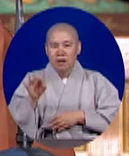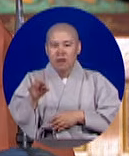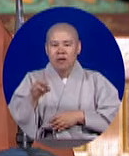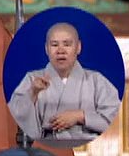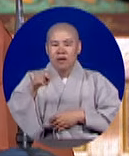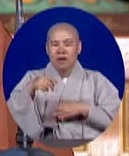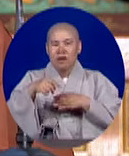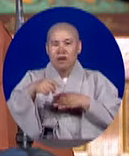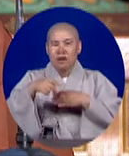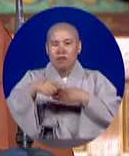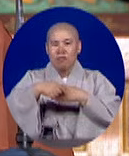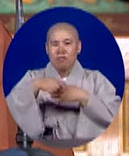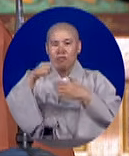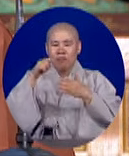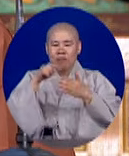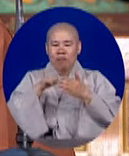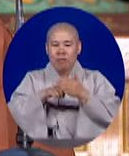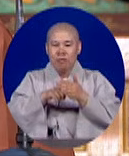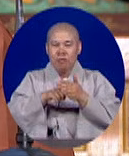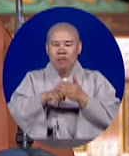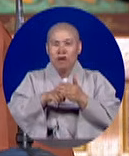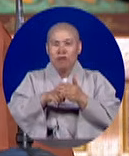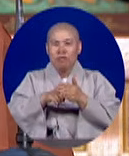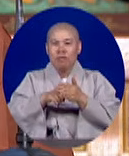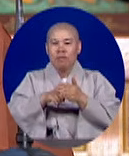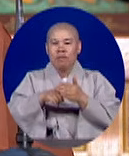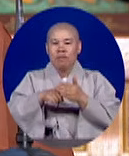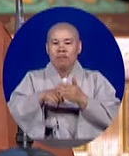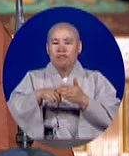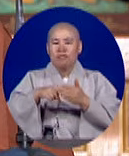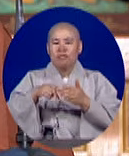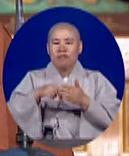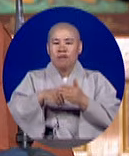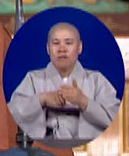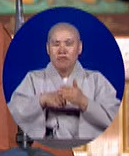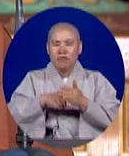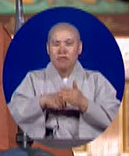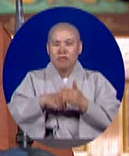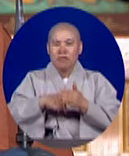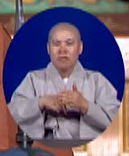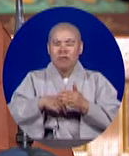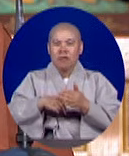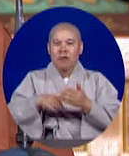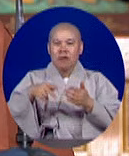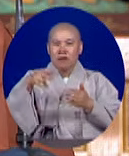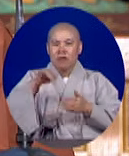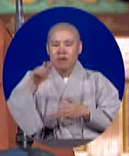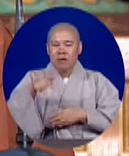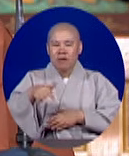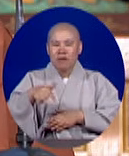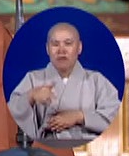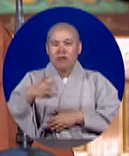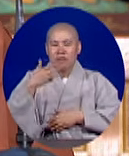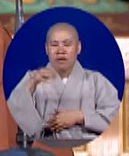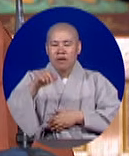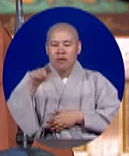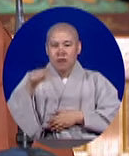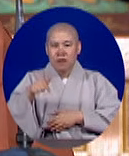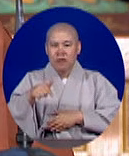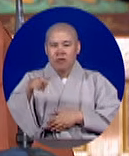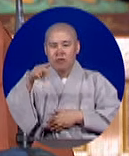심소, 마음의 신하에 해당되는 거고요. 요 식은 팔식인데 이건 심왕이에요.